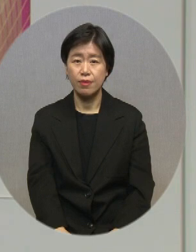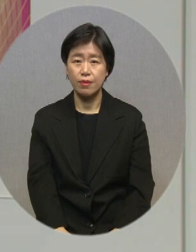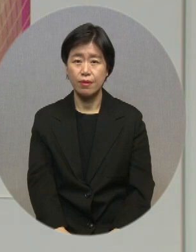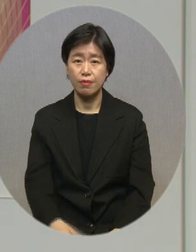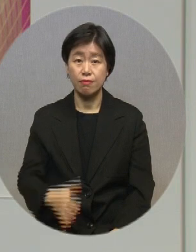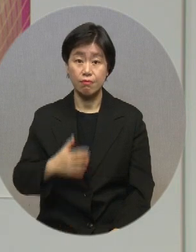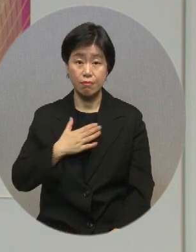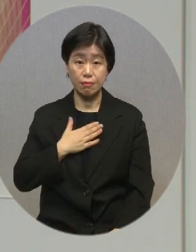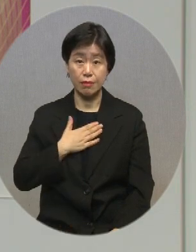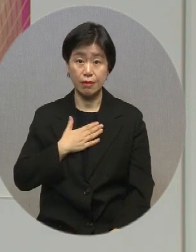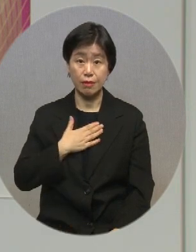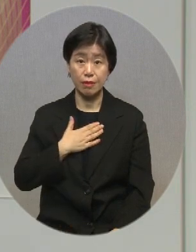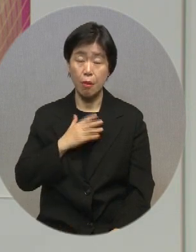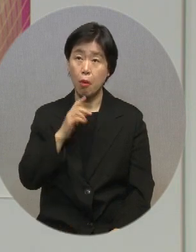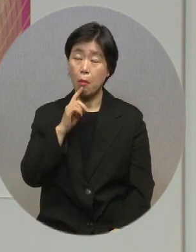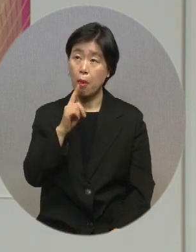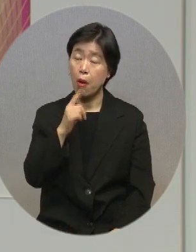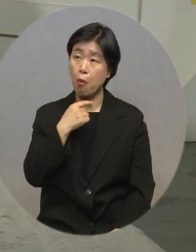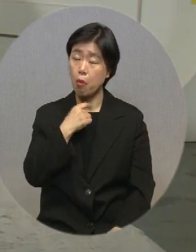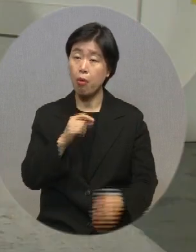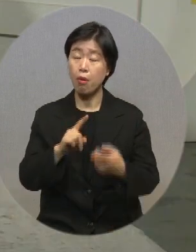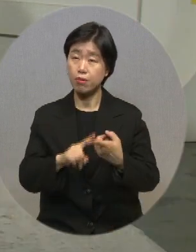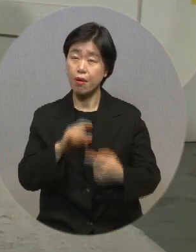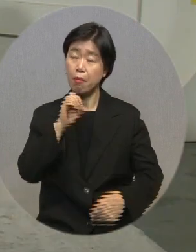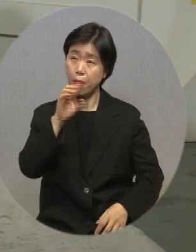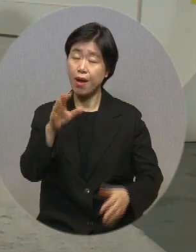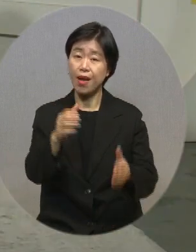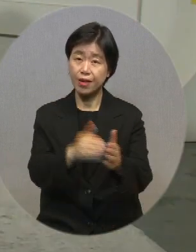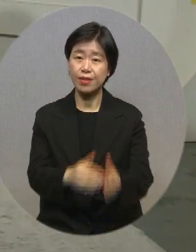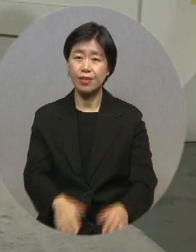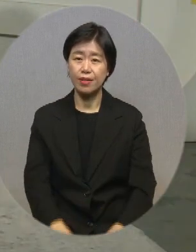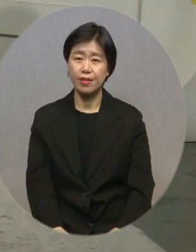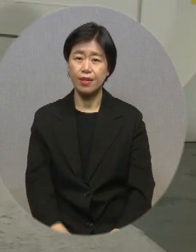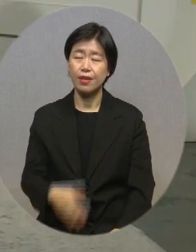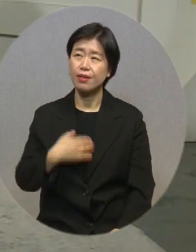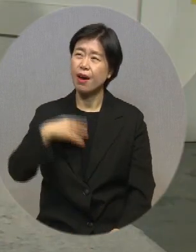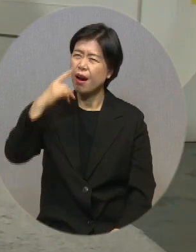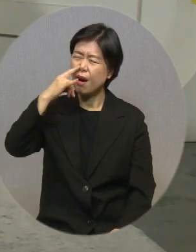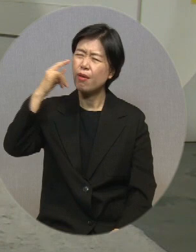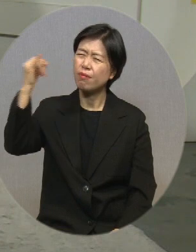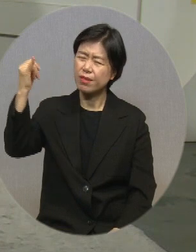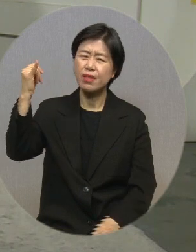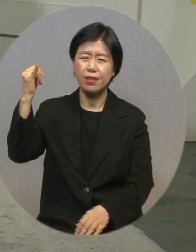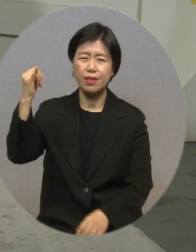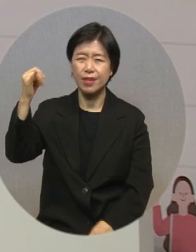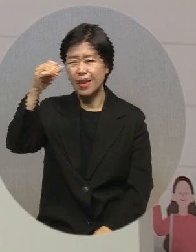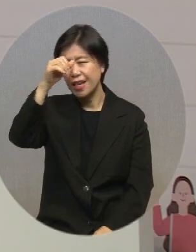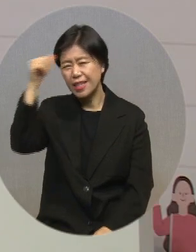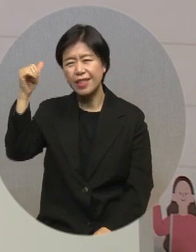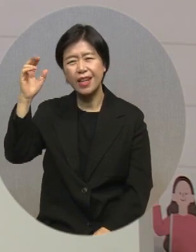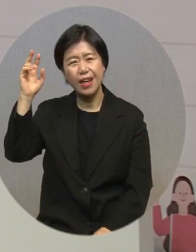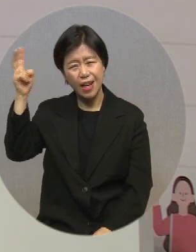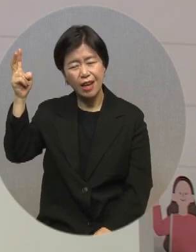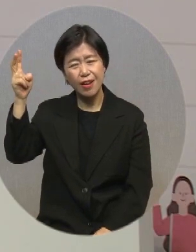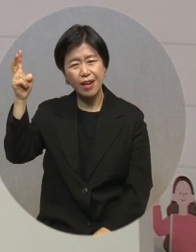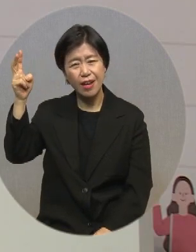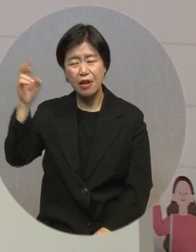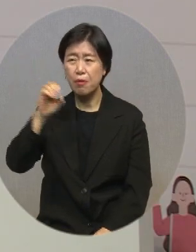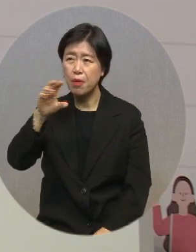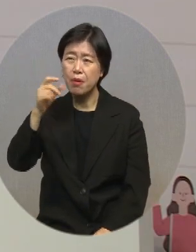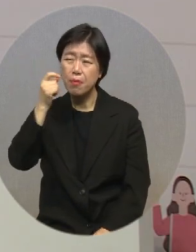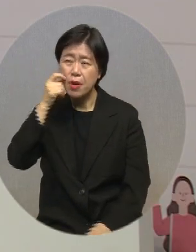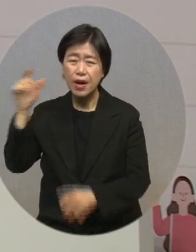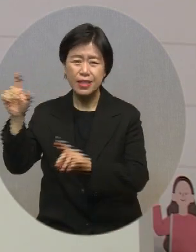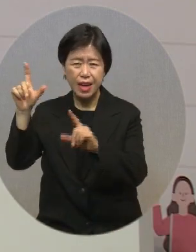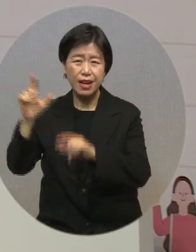저는 하고 싶은 말 합니다. 저희 어머니는 그렇게 사셨고요. 아, 옛날에는 이제 네. 여자이기 때문에 사실